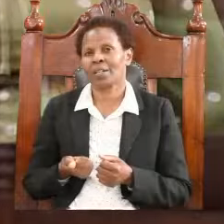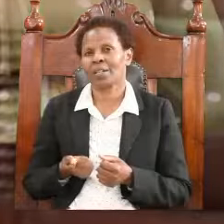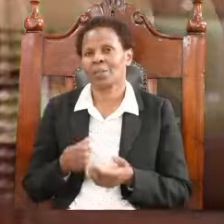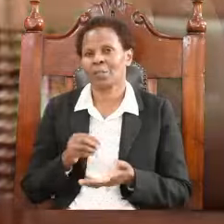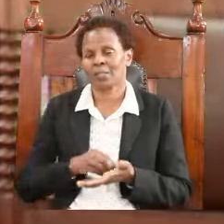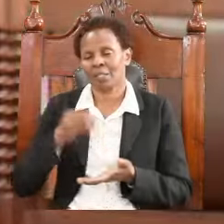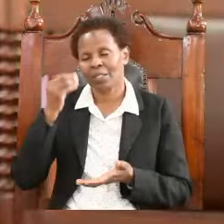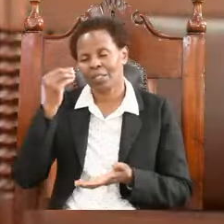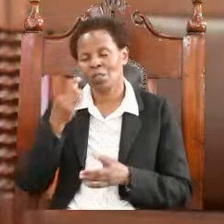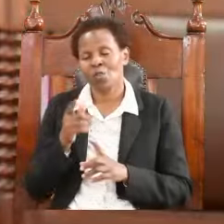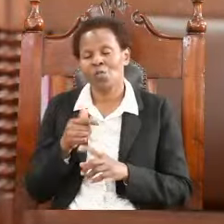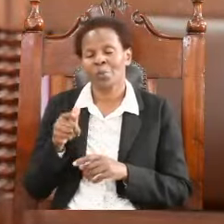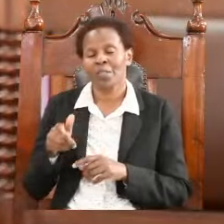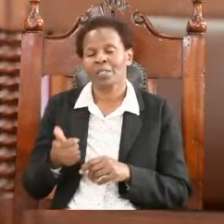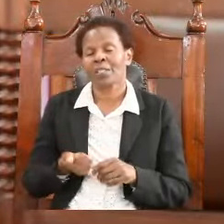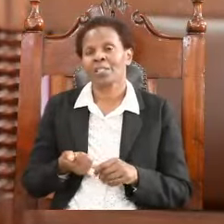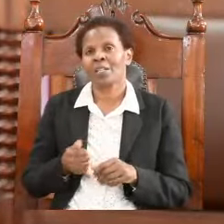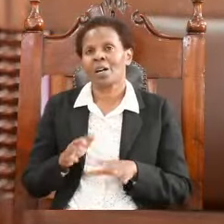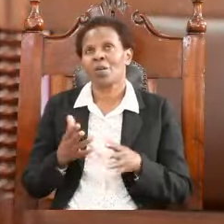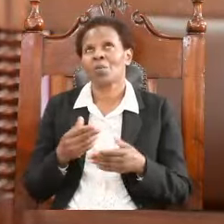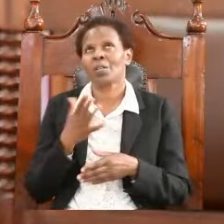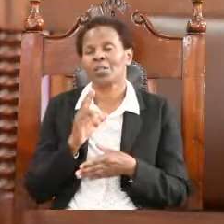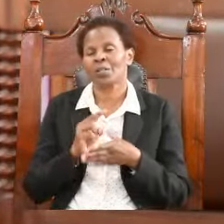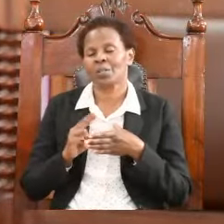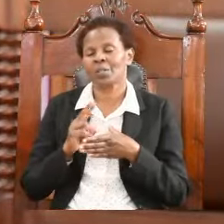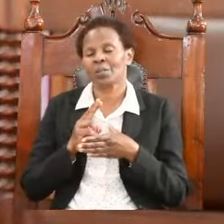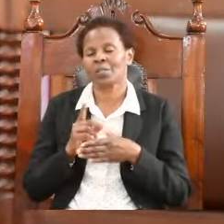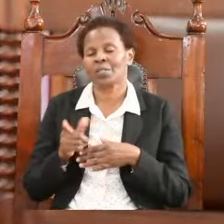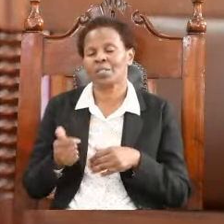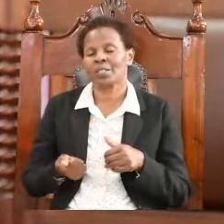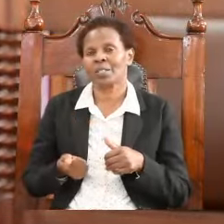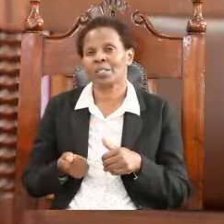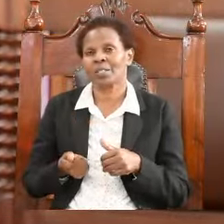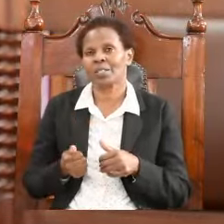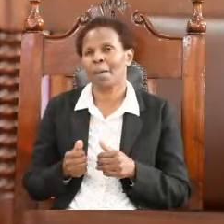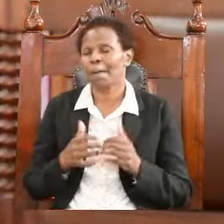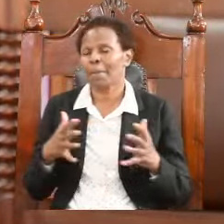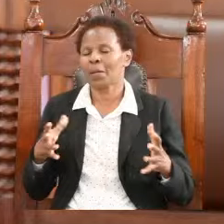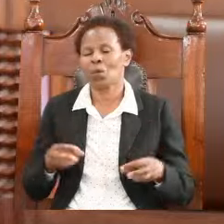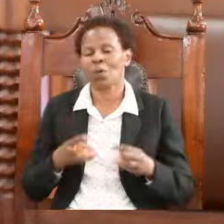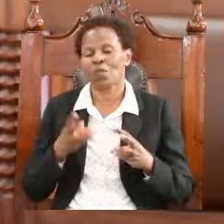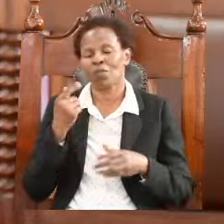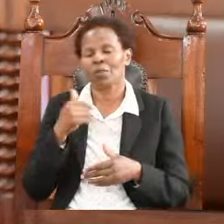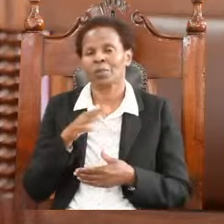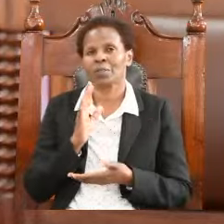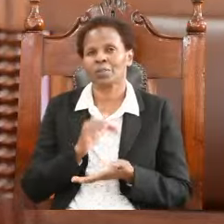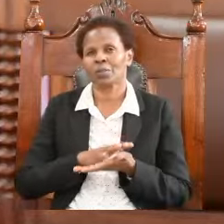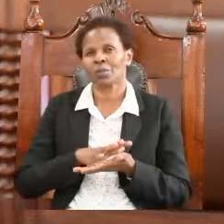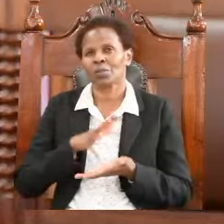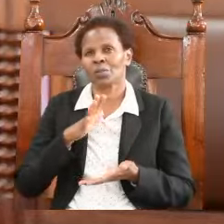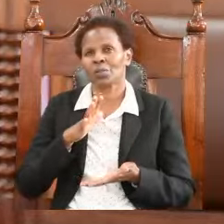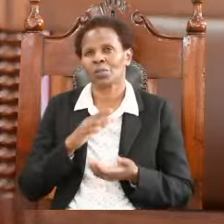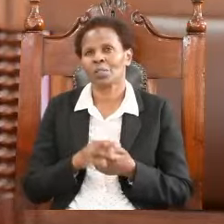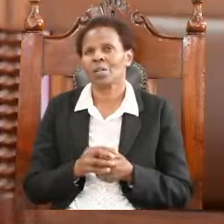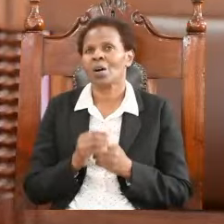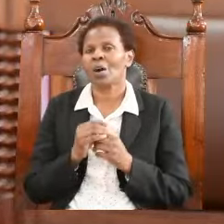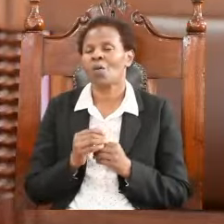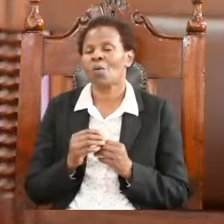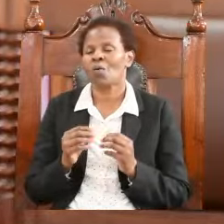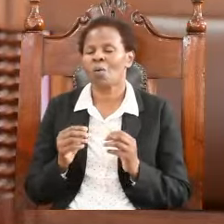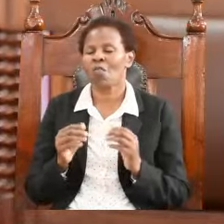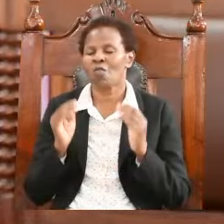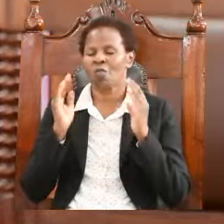nake uria ngai amuhuthirire na njira nene ni tondu wa ugoci wa ritwa riake uguo mugoroto witu wa